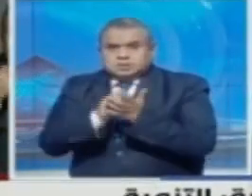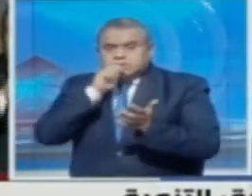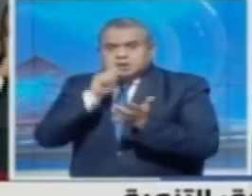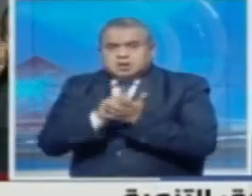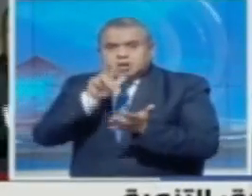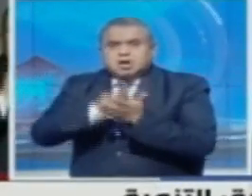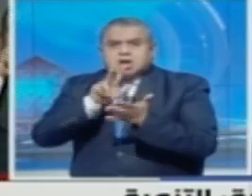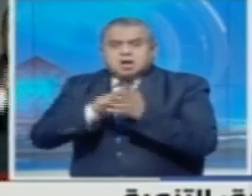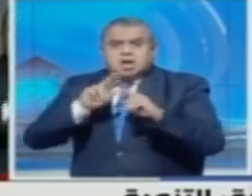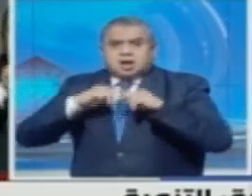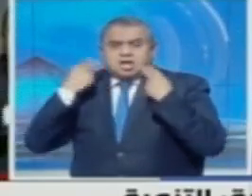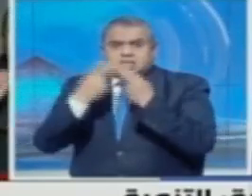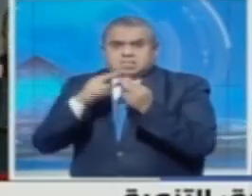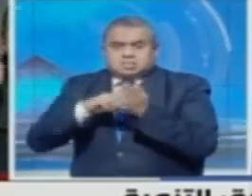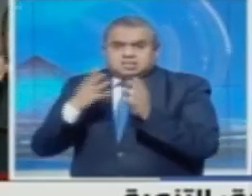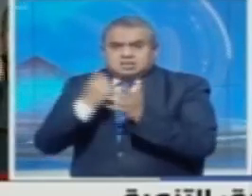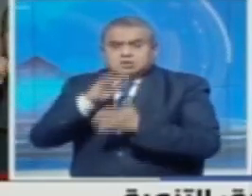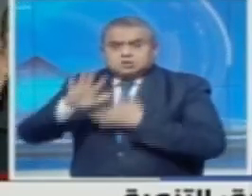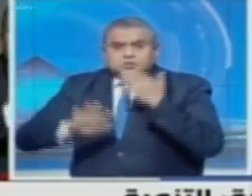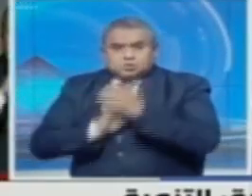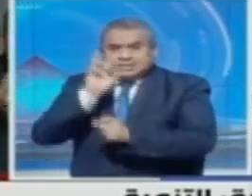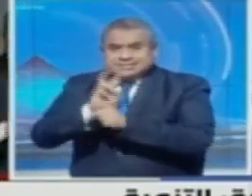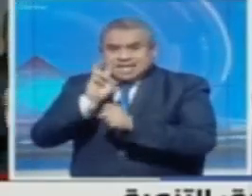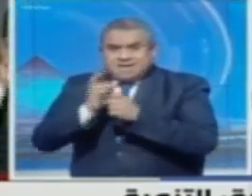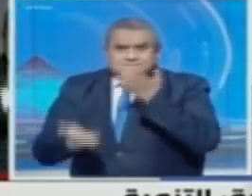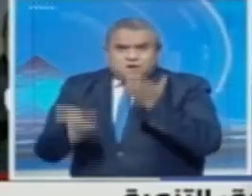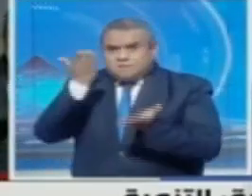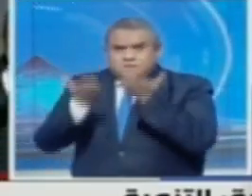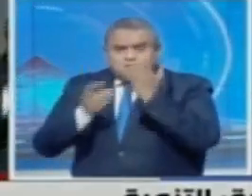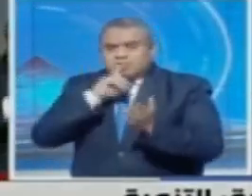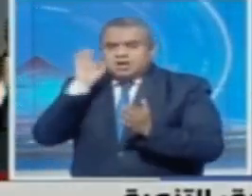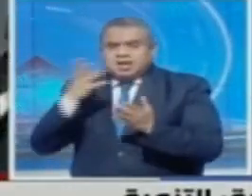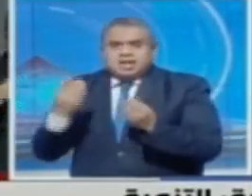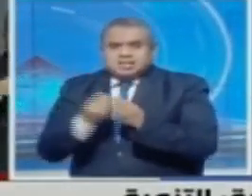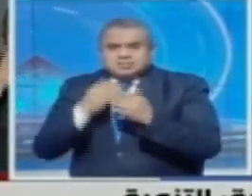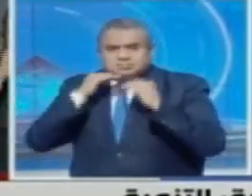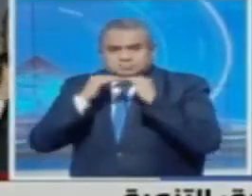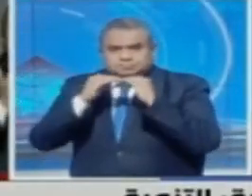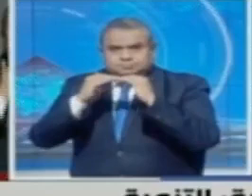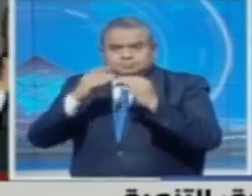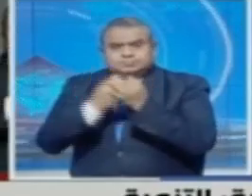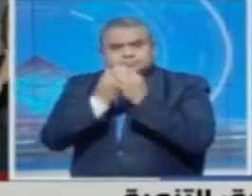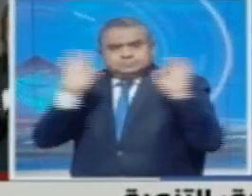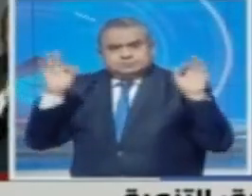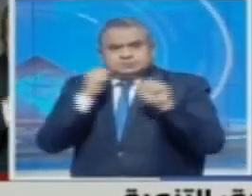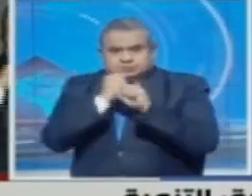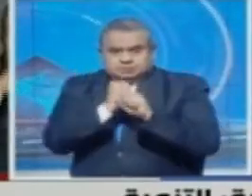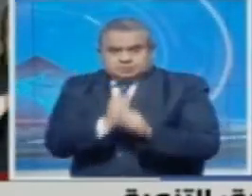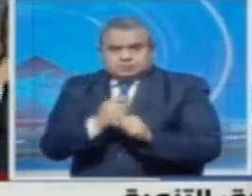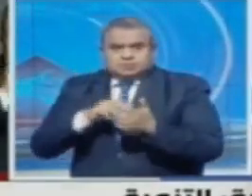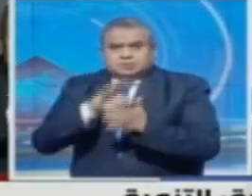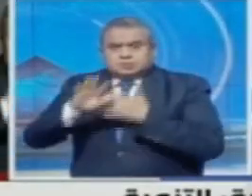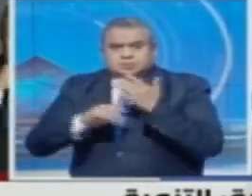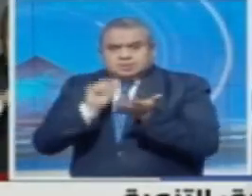سريعة تحول دون اندلاع أزمة ديون كبرى، مع استحداث آليات شاملة ومستدامة لمعالجة ديون